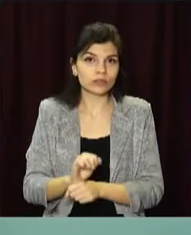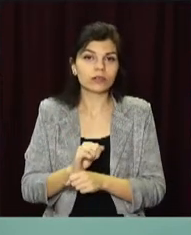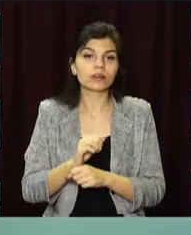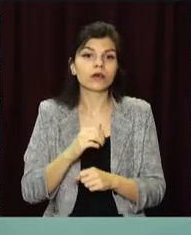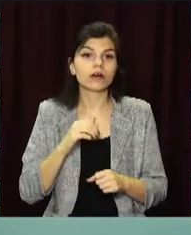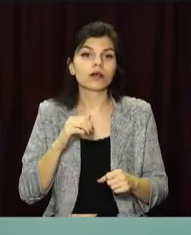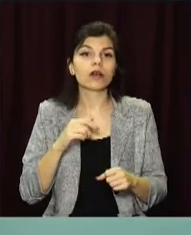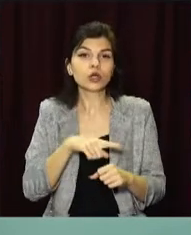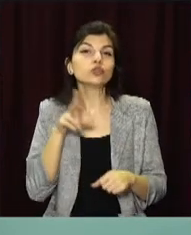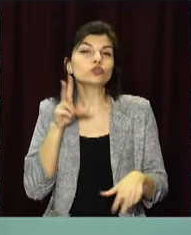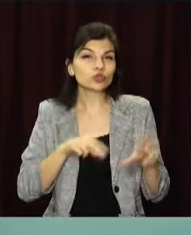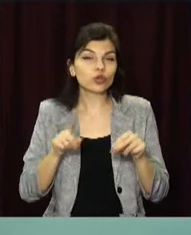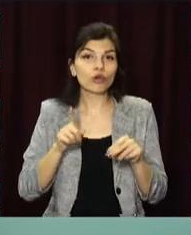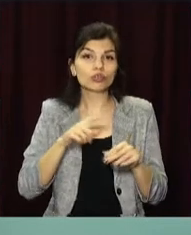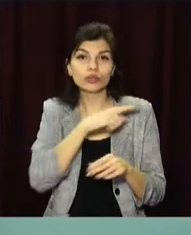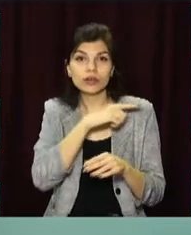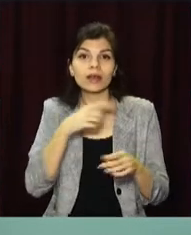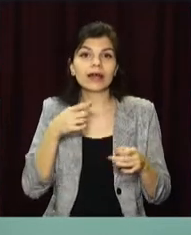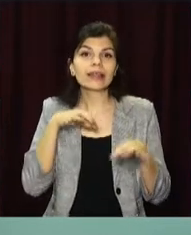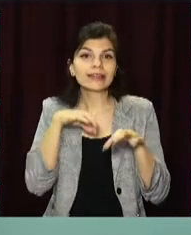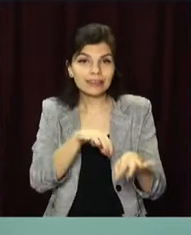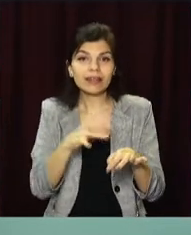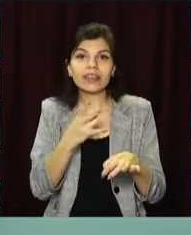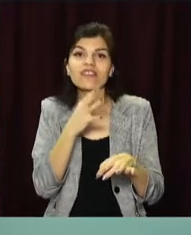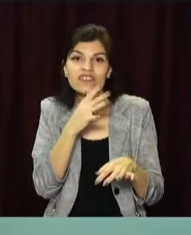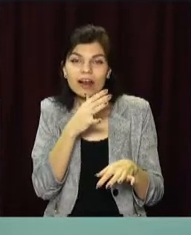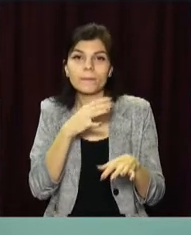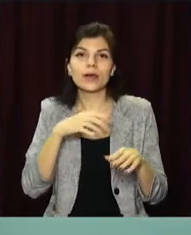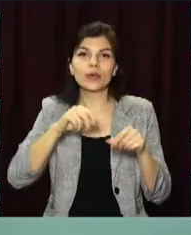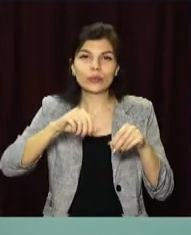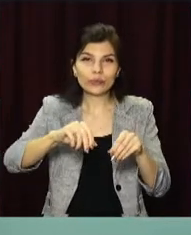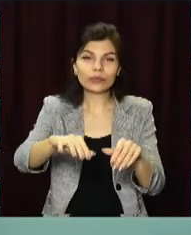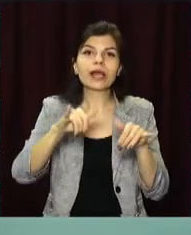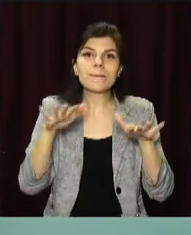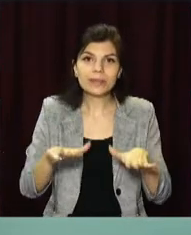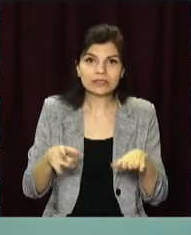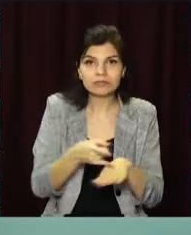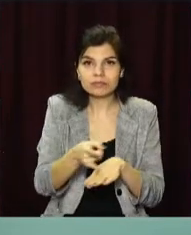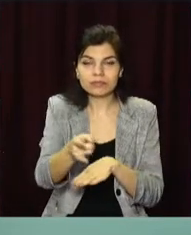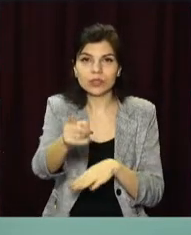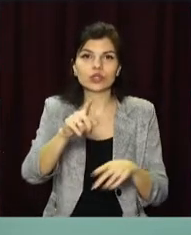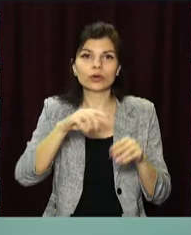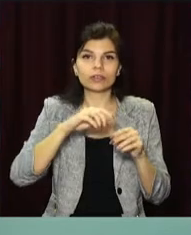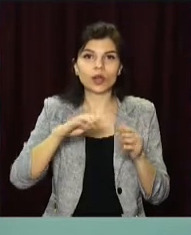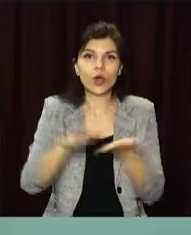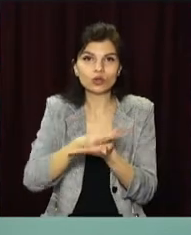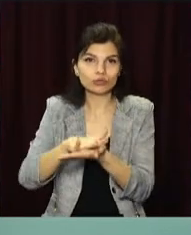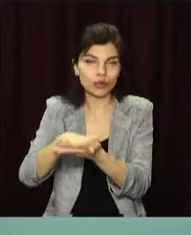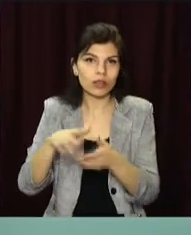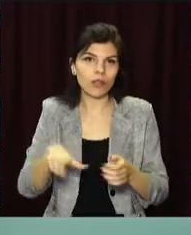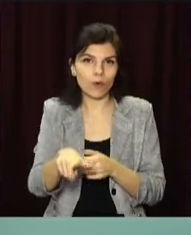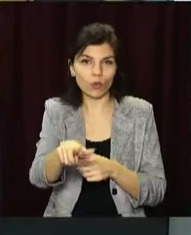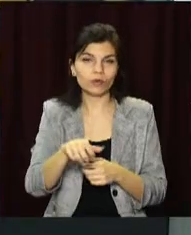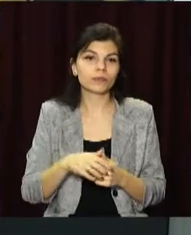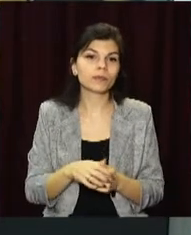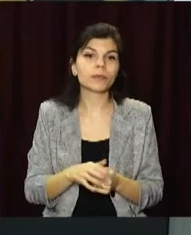і ураховувала, що прибиральній техніці потрібен і час, і місце для того, щоб вони зробили свою справу і